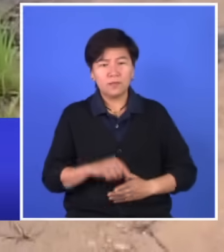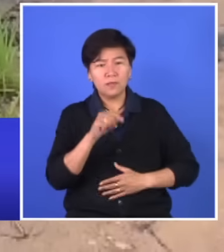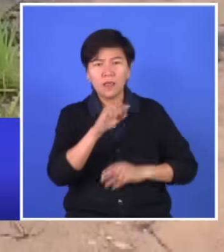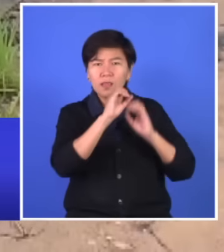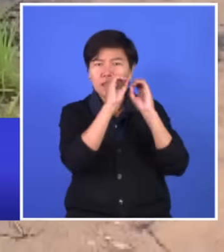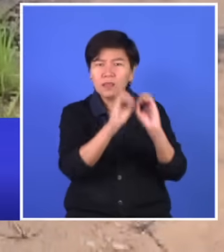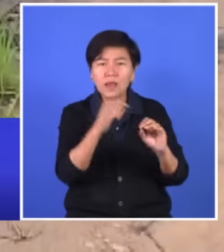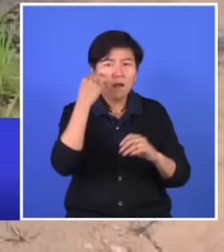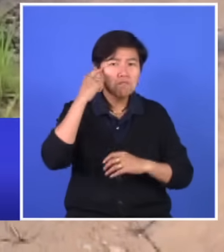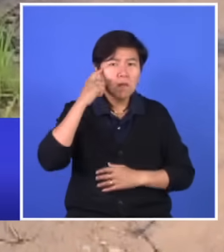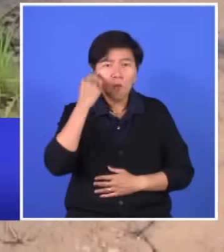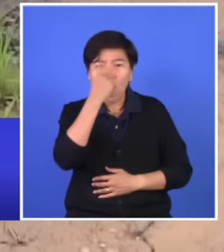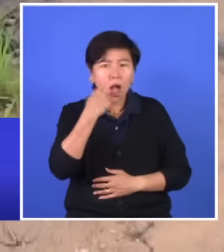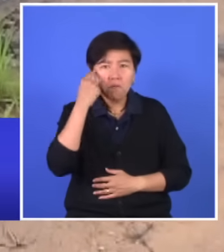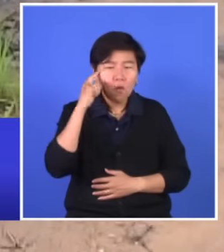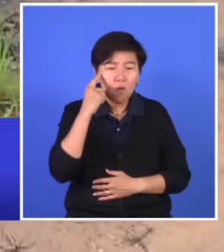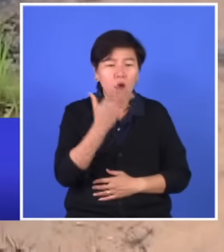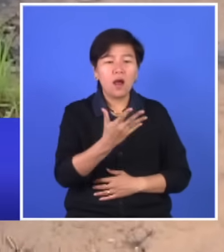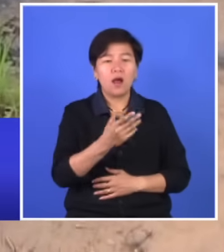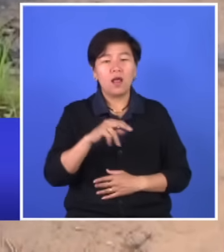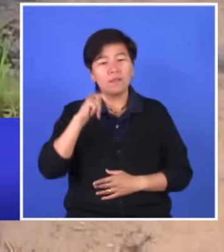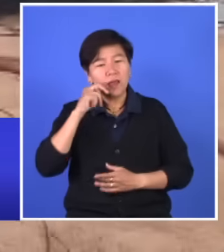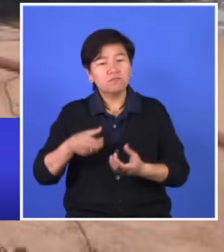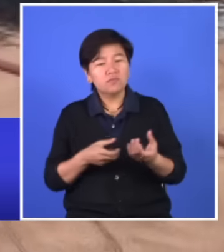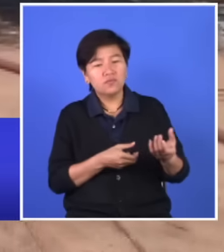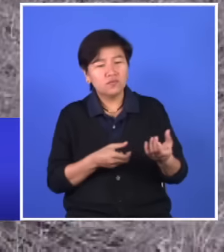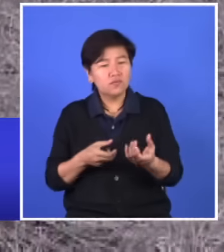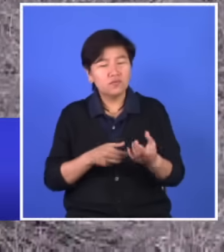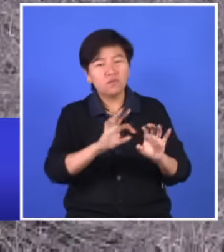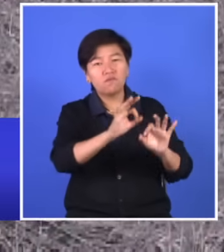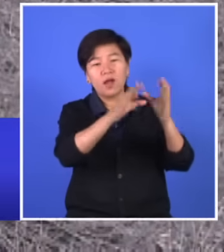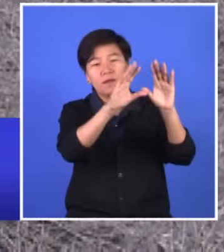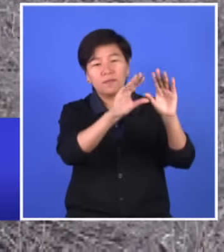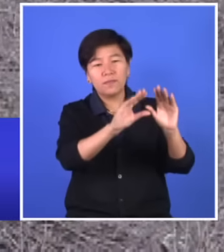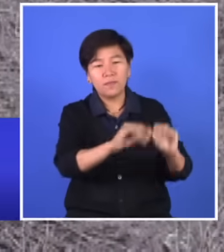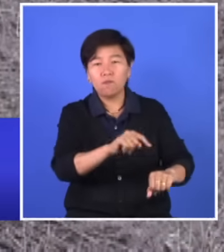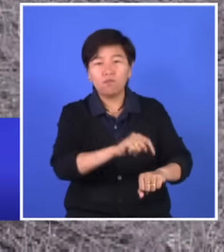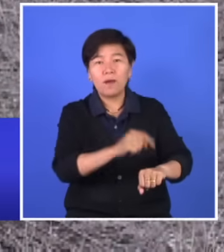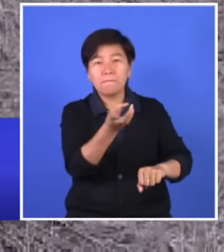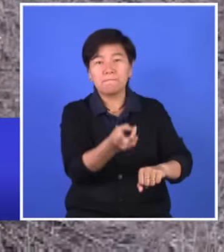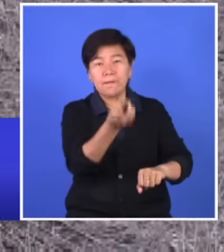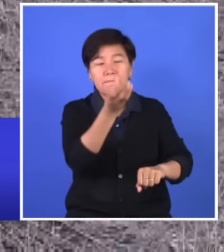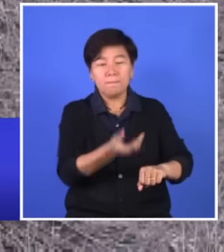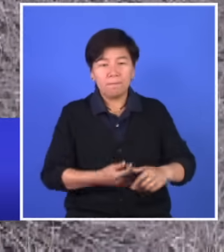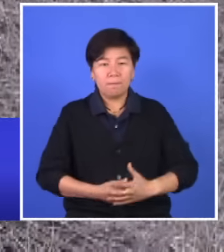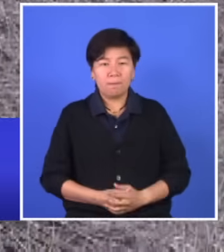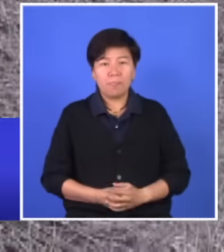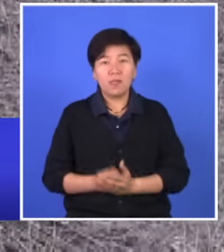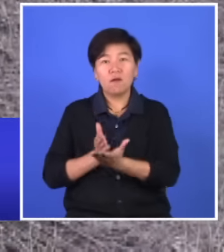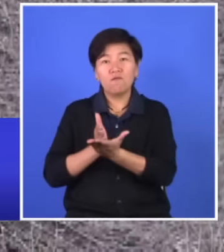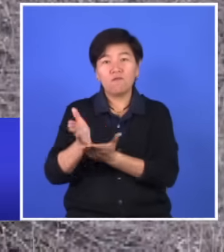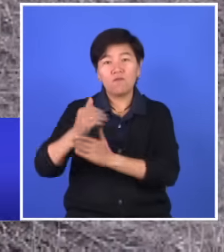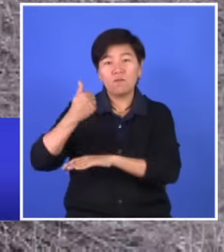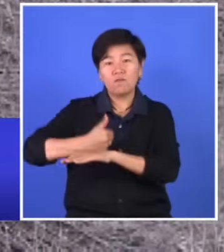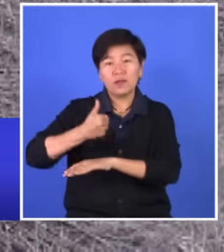ทิ้งไว้นี่นะครับแต่ว่าหน่วยดับเพลิงก็ใช้เวลาไม่นานนะครับสกัดไฟเอาไว้ได้นายวันชัยคุ้มตลอดเนี่ยรักษาการหัวหน้าไฝความมั่นคงของ